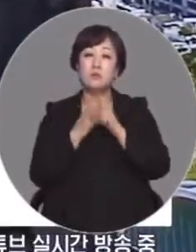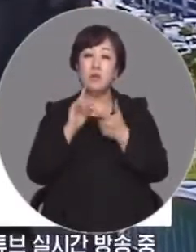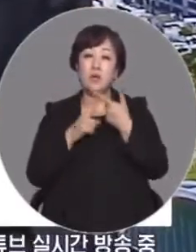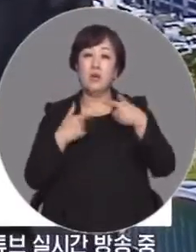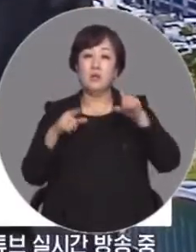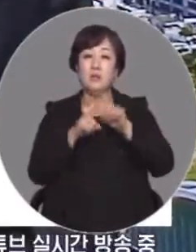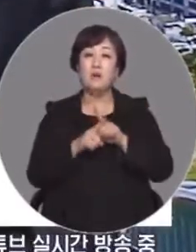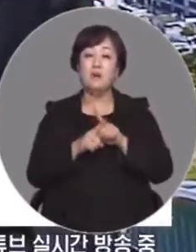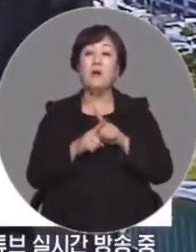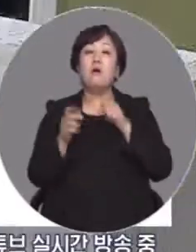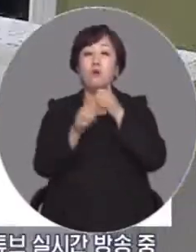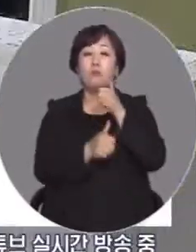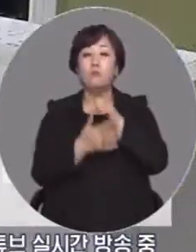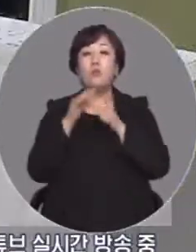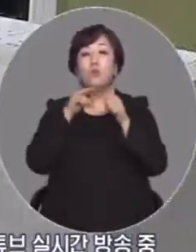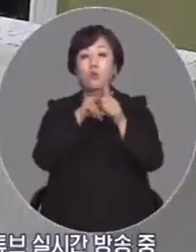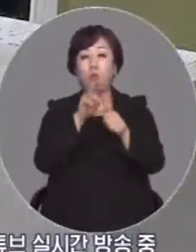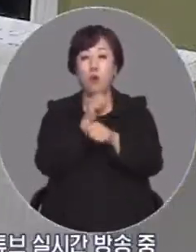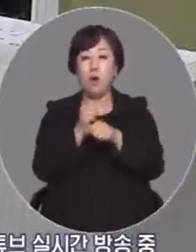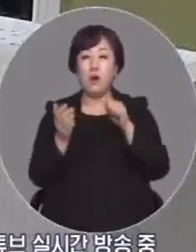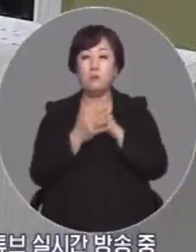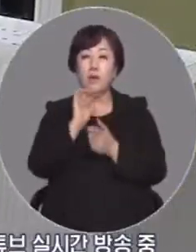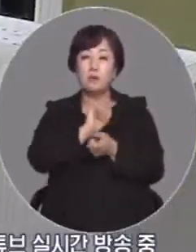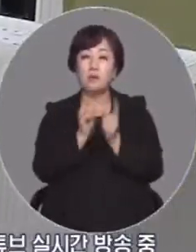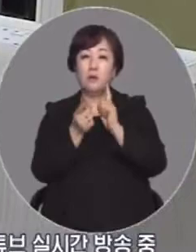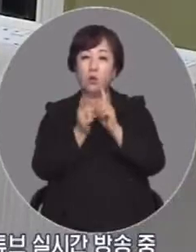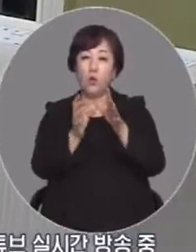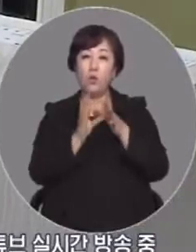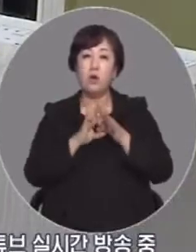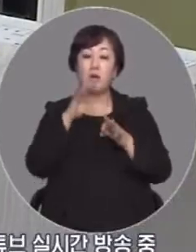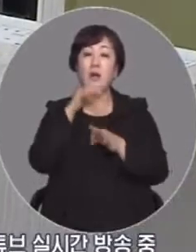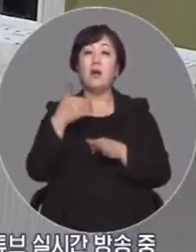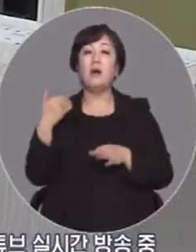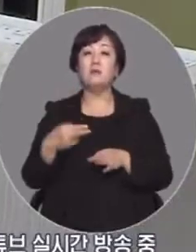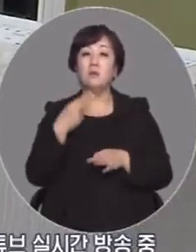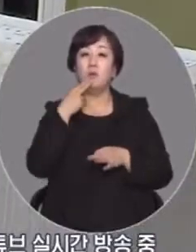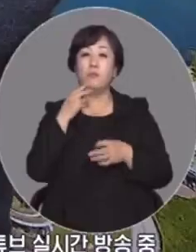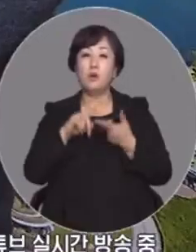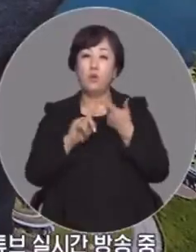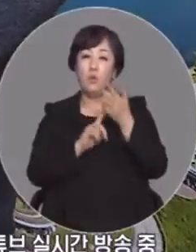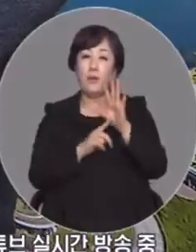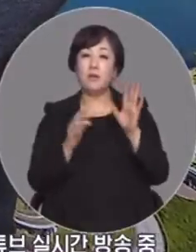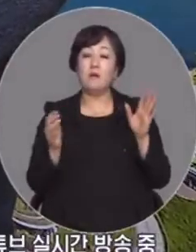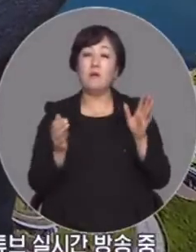김 예비 후보와 관계가 없으며 아직 기소 단계일 뿐이라고 해명했습니다.